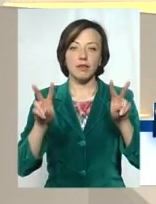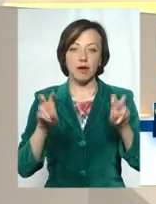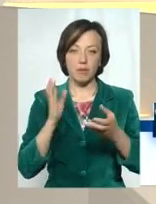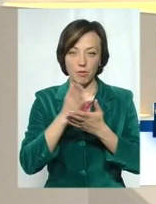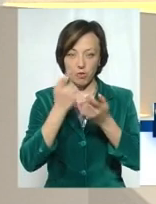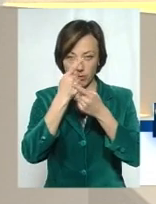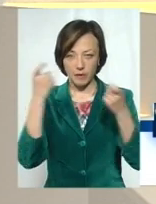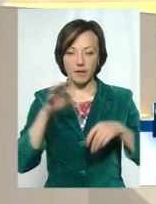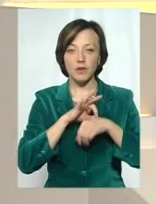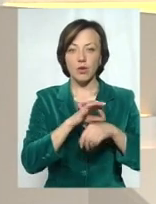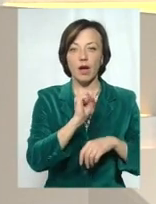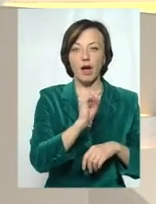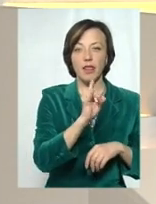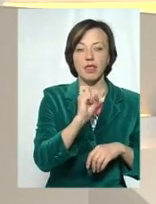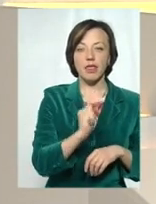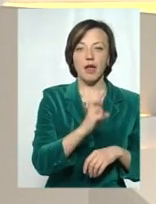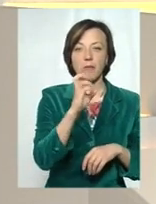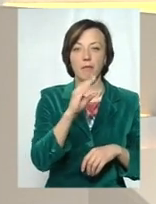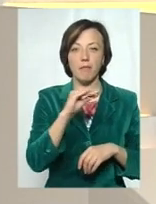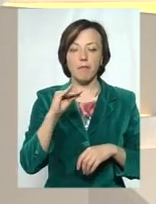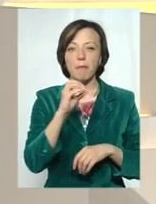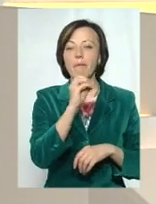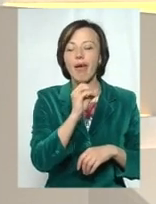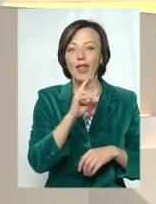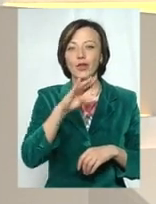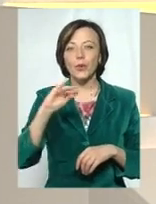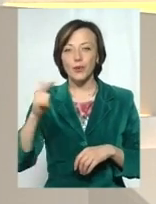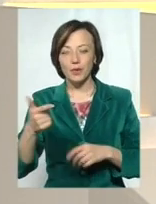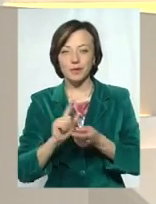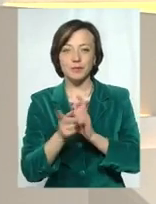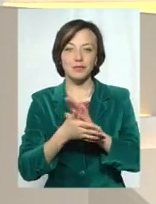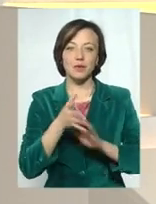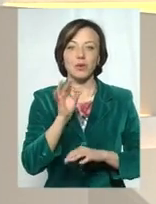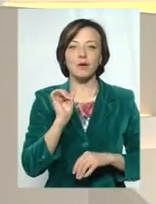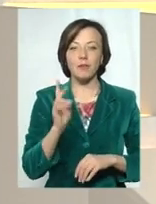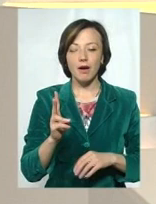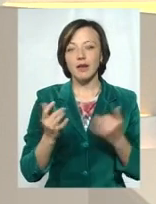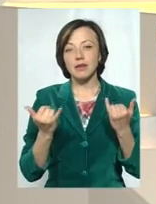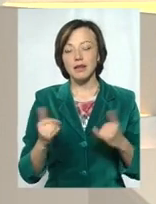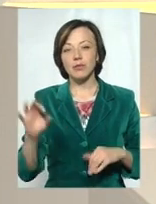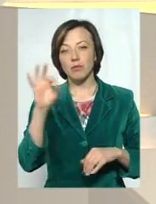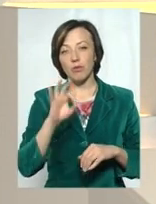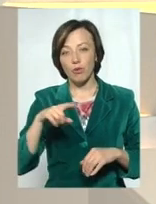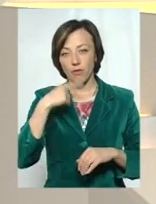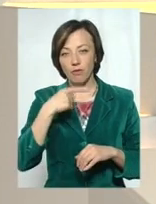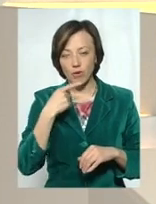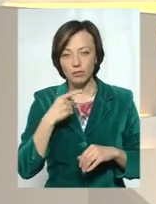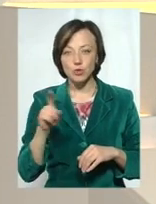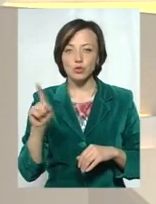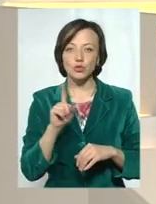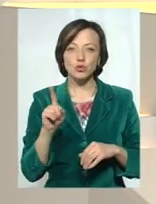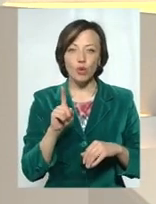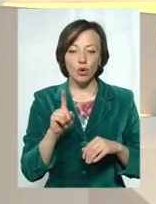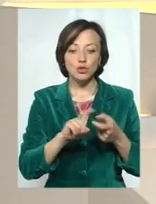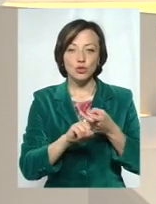Я Анна Бендюх, переклад на жестову мову Ольга Рибак. І нині ми говоримо про те, що стосується, мабуть,